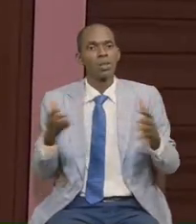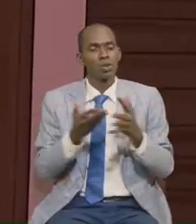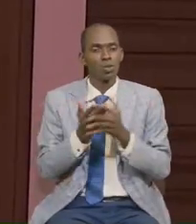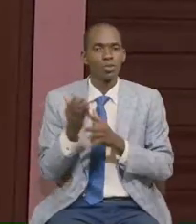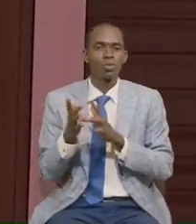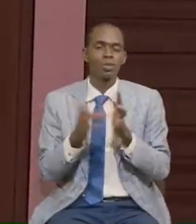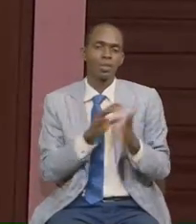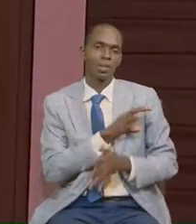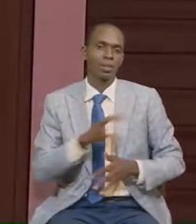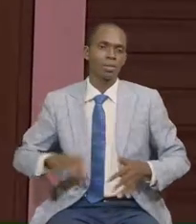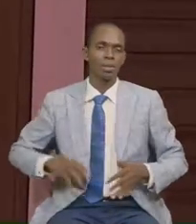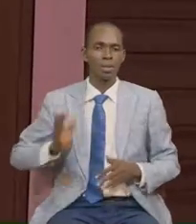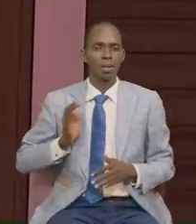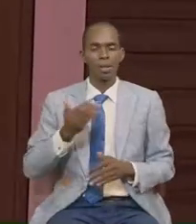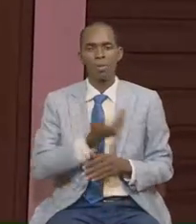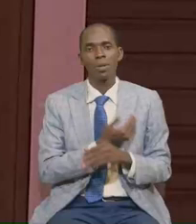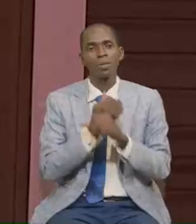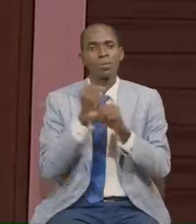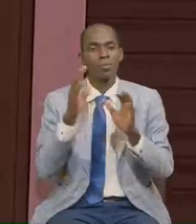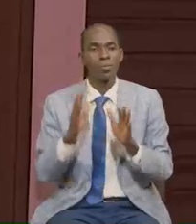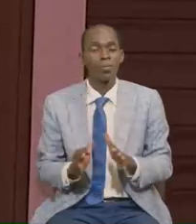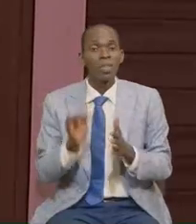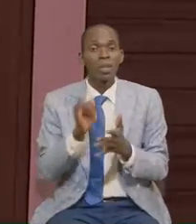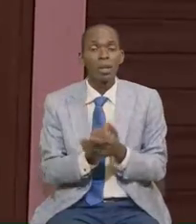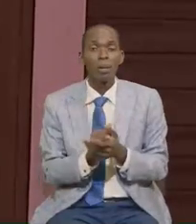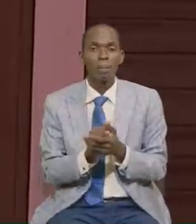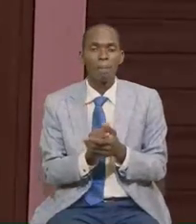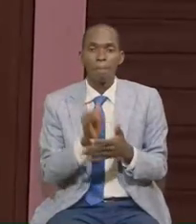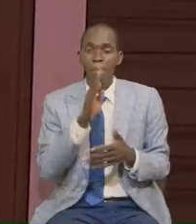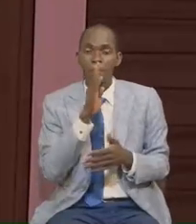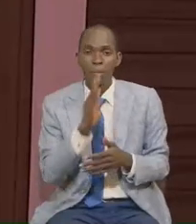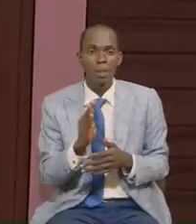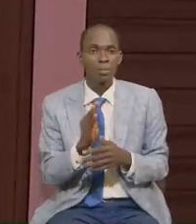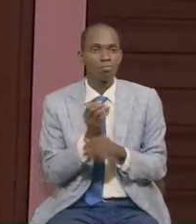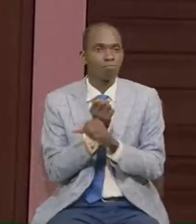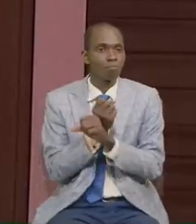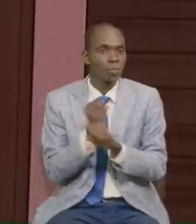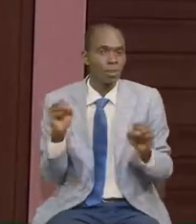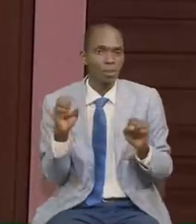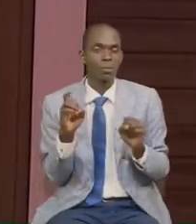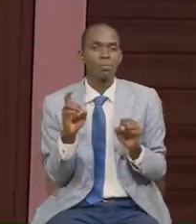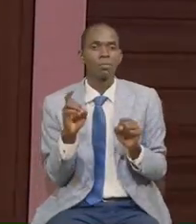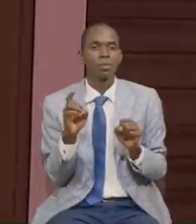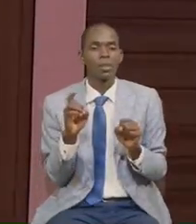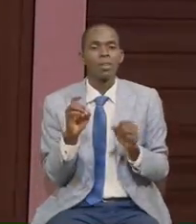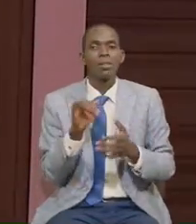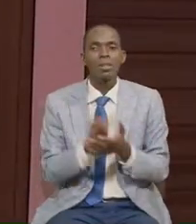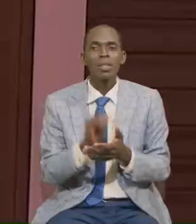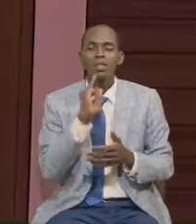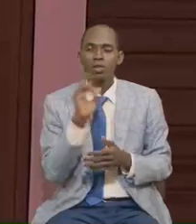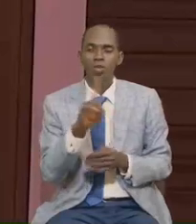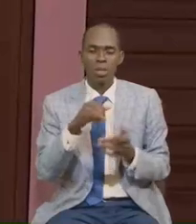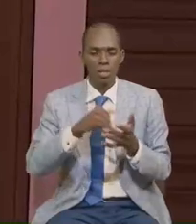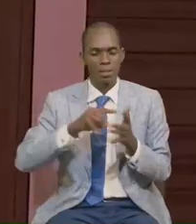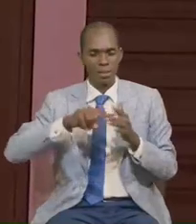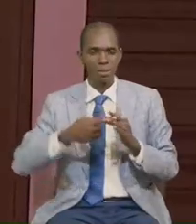Sauveur, afin que justifiés, voyez cela, c'est là où ça commence. Nous